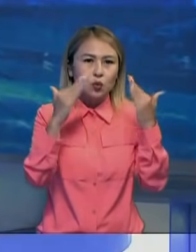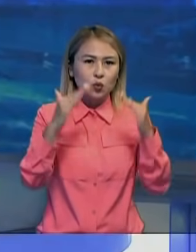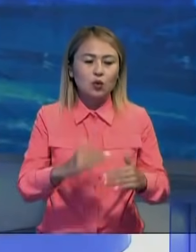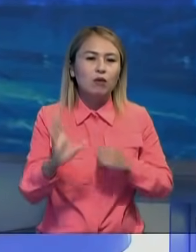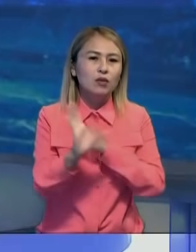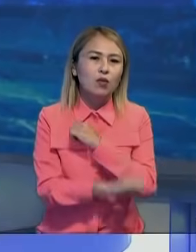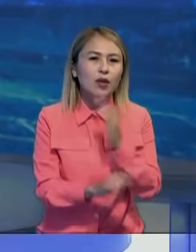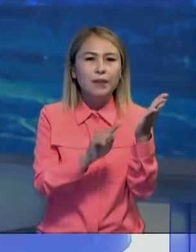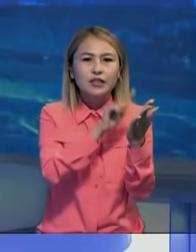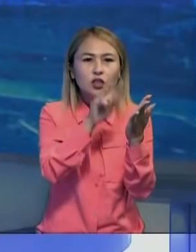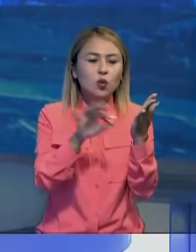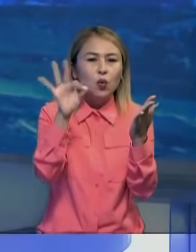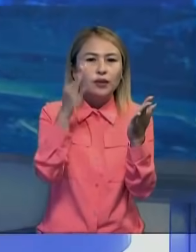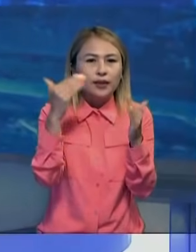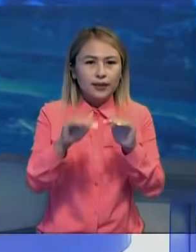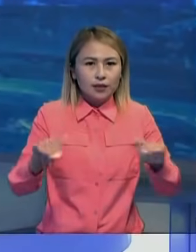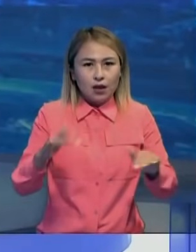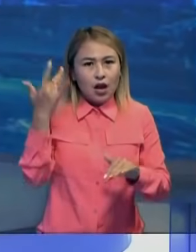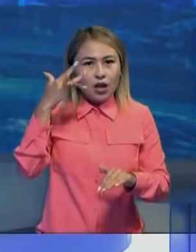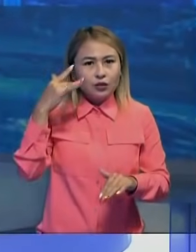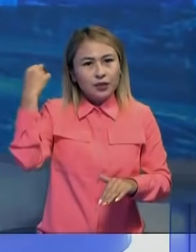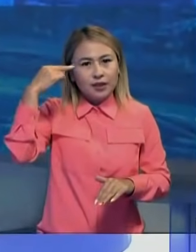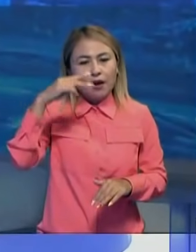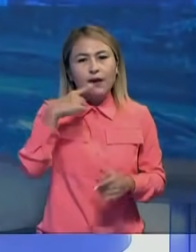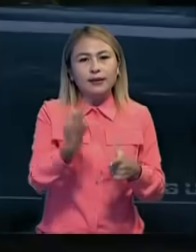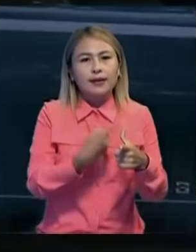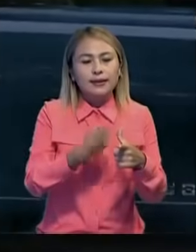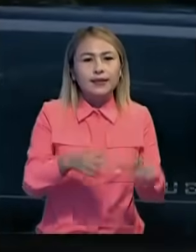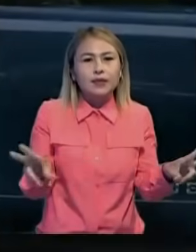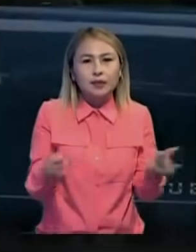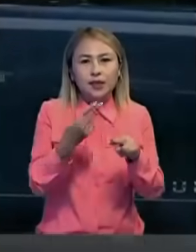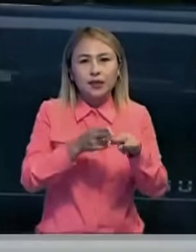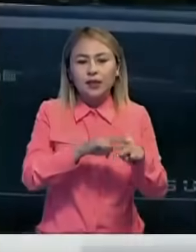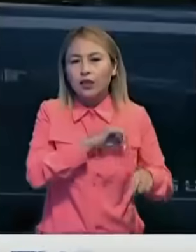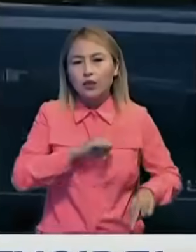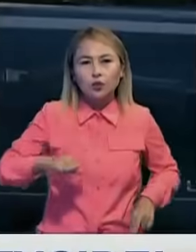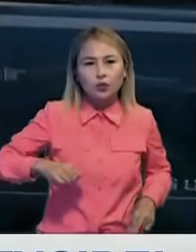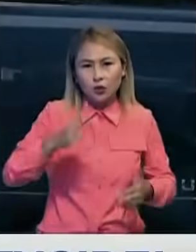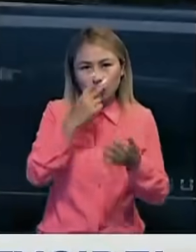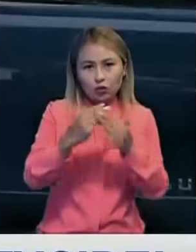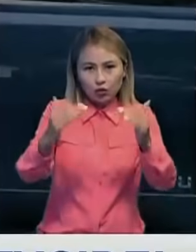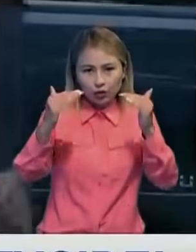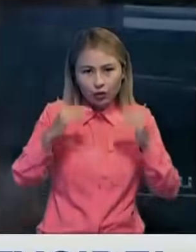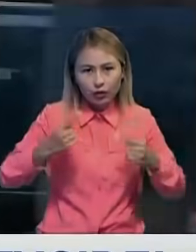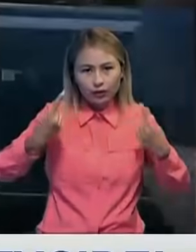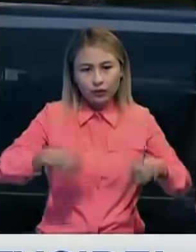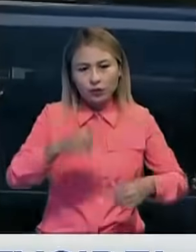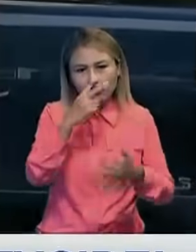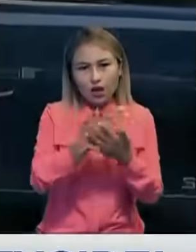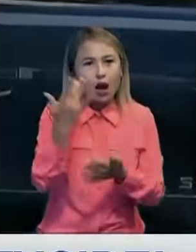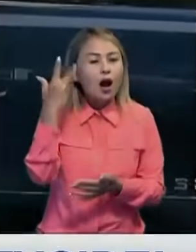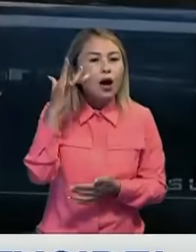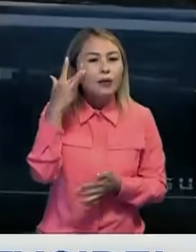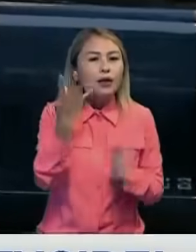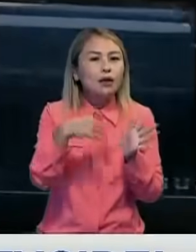түсірді. Соңғы сауалнама нәтижесі оның рейтингі. АҚШ президенті атанған сәттен бергі ең төменгі көрсеткішке құлдырағанын